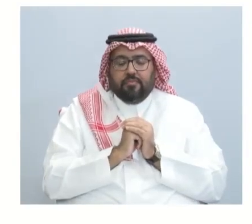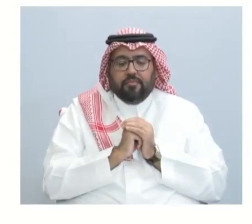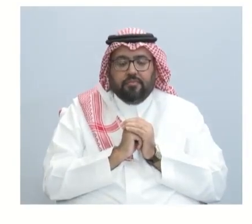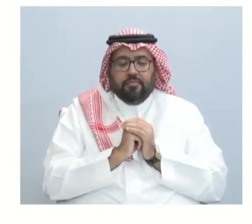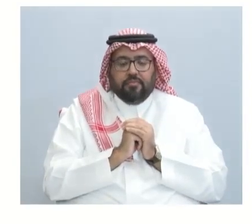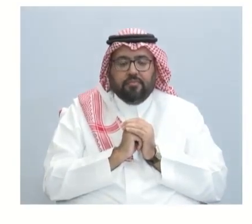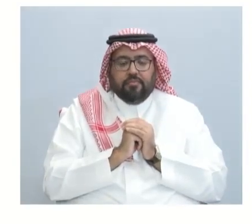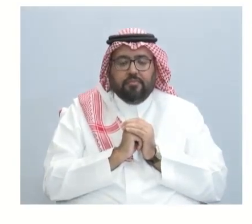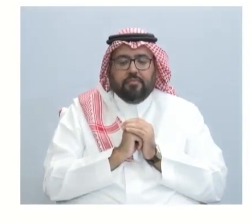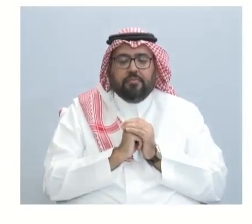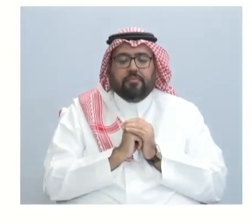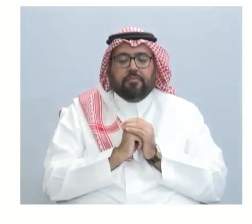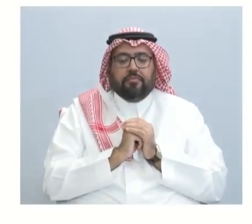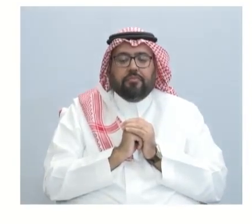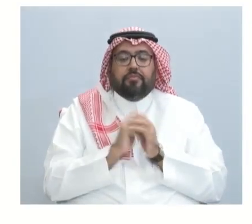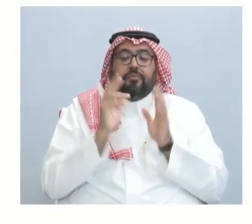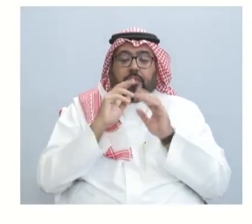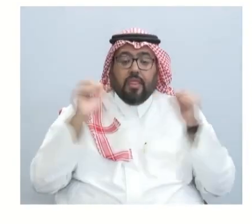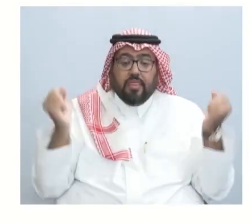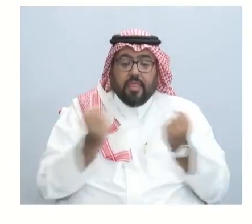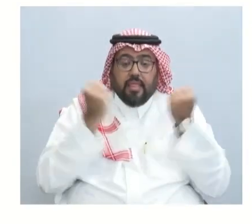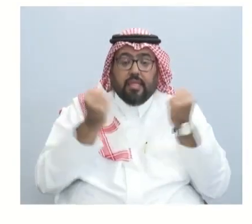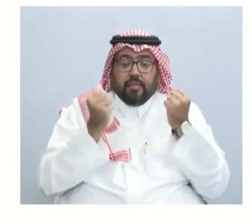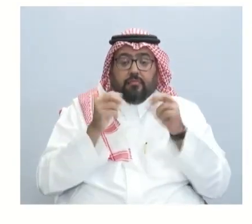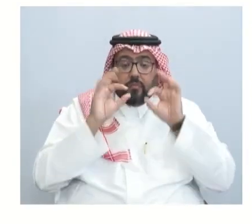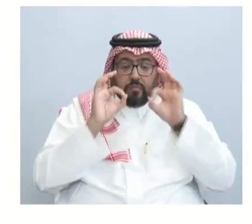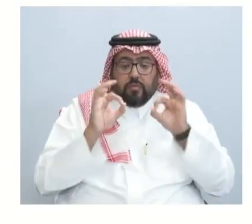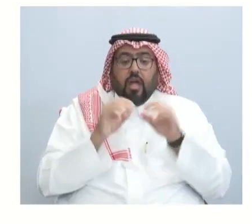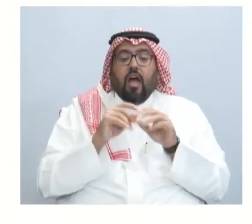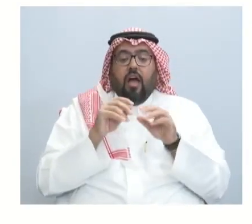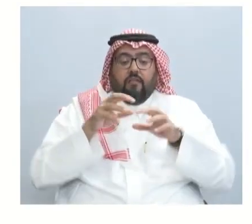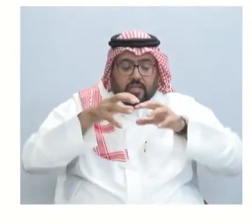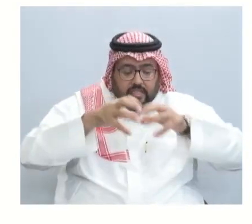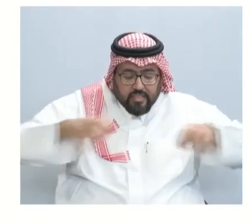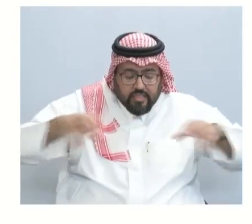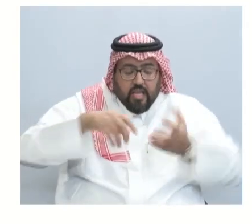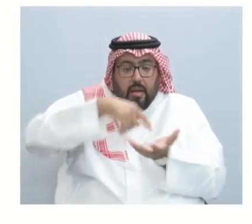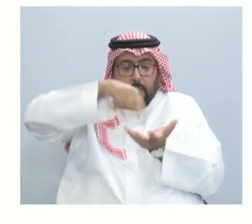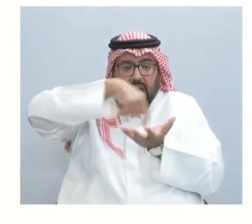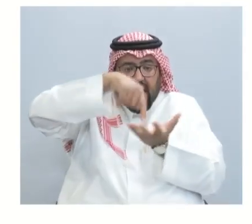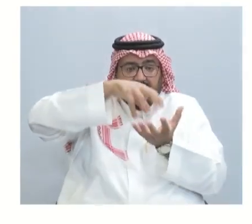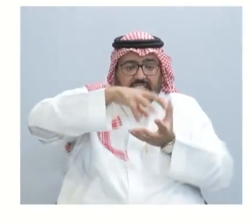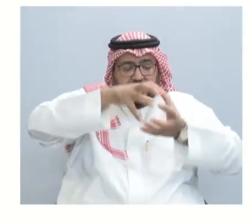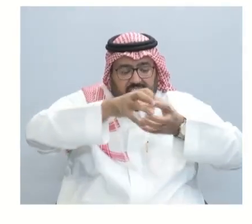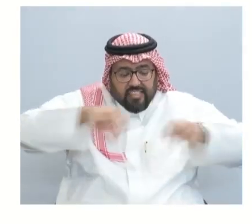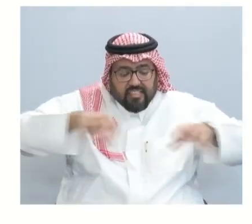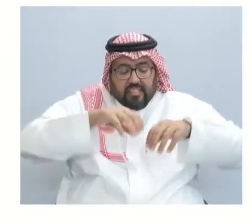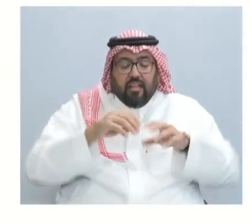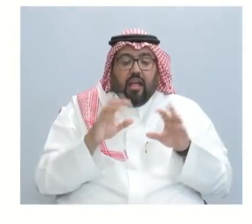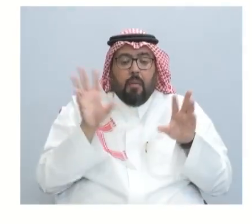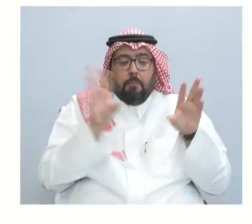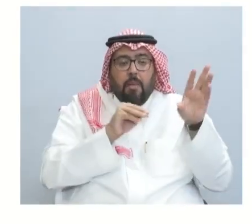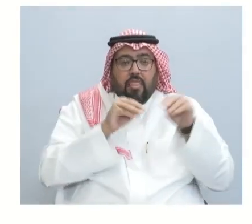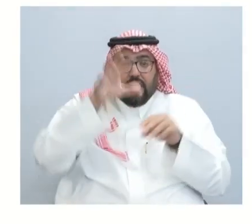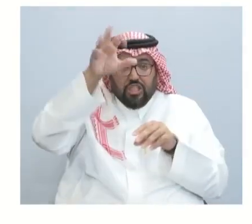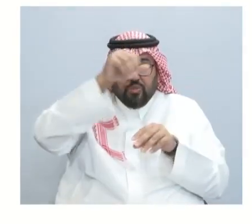المواد في مخلوط ما لدينا نشاط استقصائي وهو فصل المخاليط هذا النشاط سوف نحضر بعض